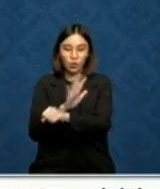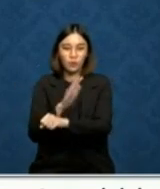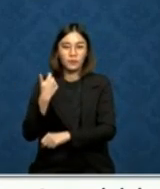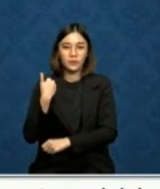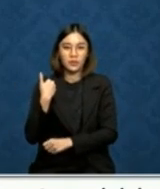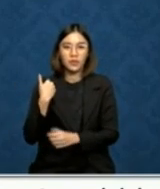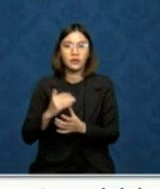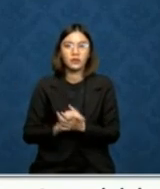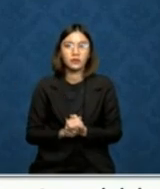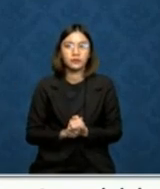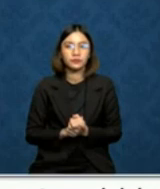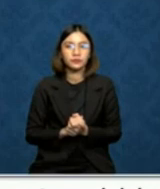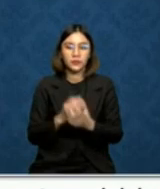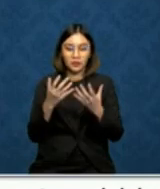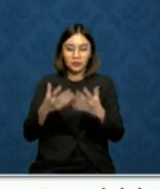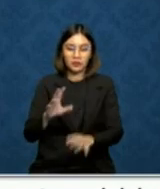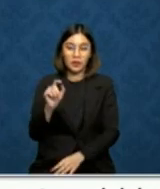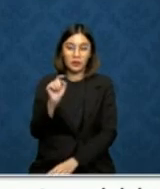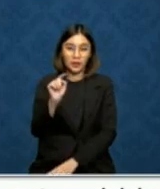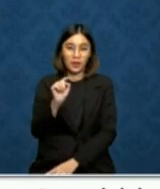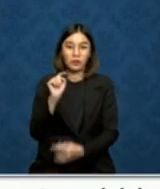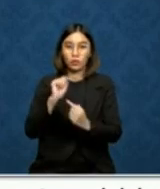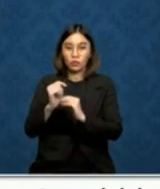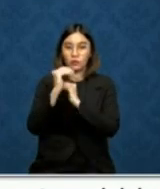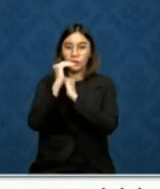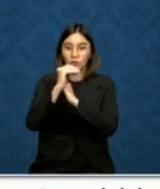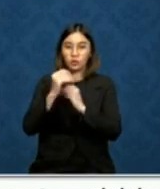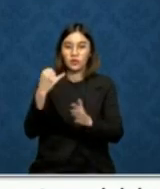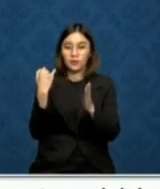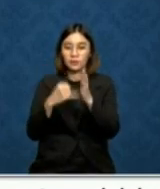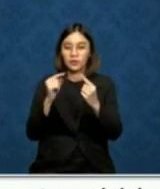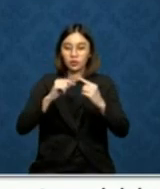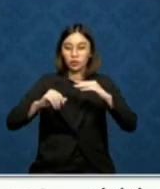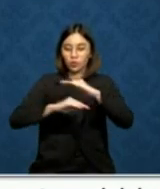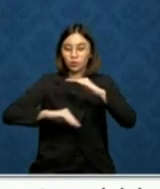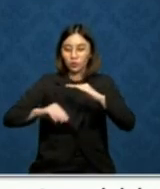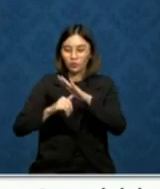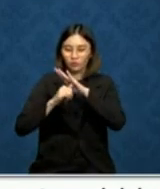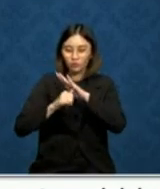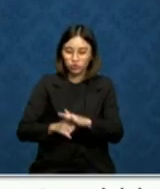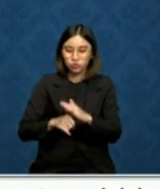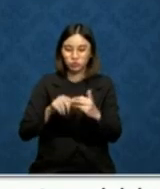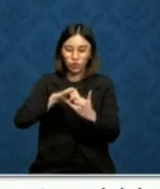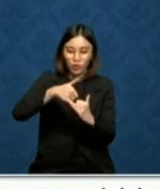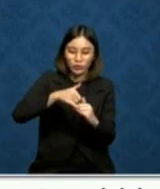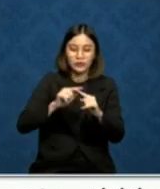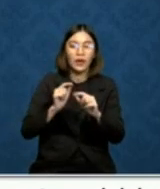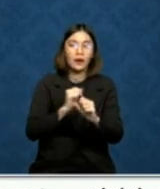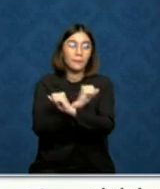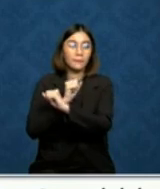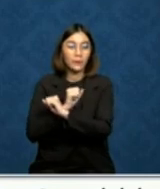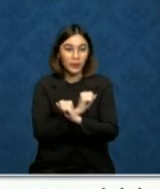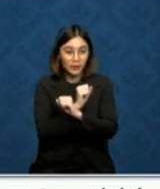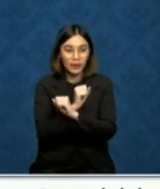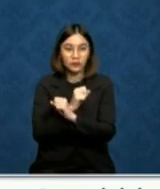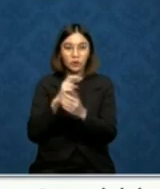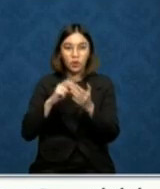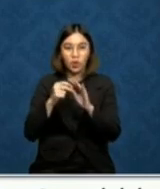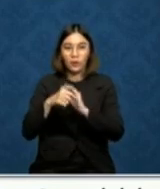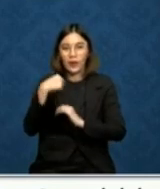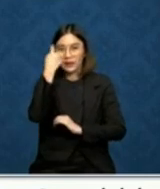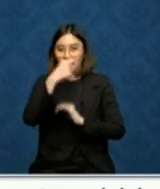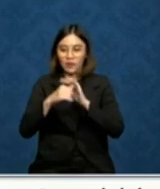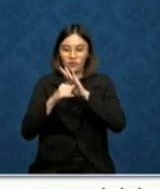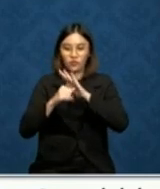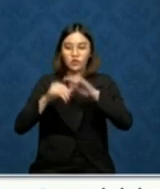ากขึ้นนอกจากนั้นการกำหนดความผิดฐานคุกคามทางเพศยังช่วยป้องกันและลดจำนวนผู้ที่